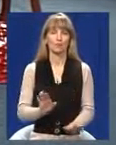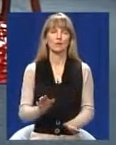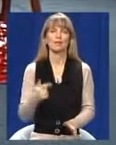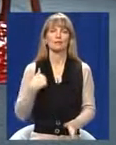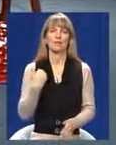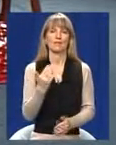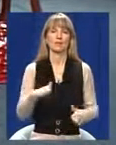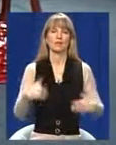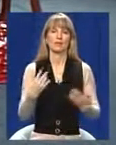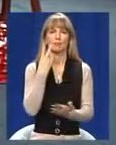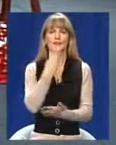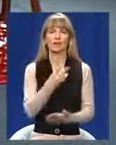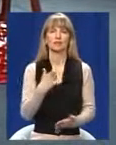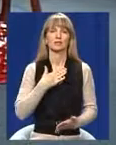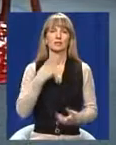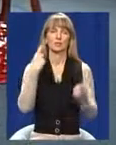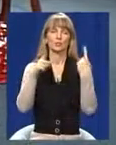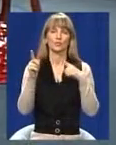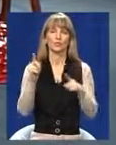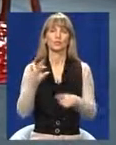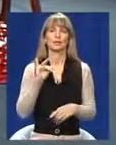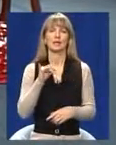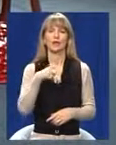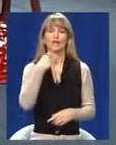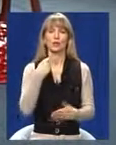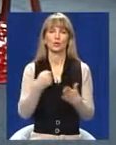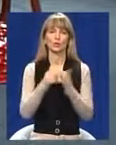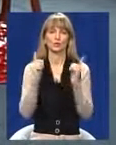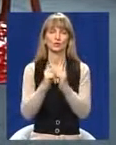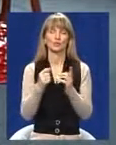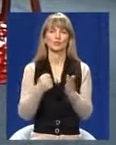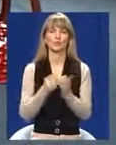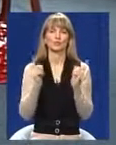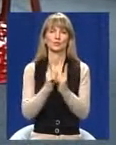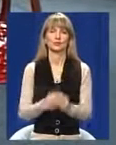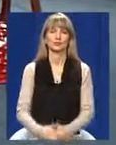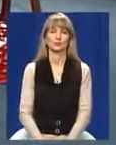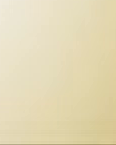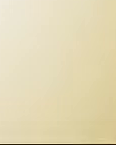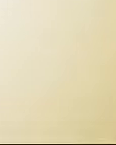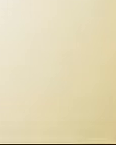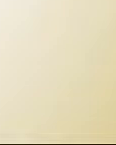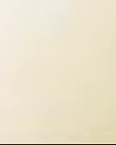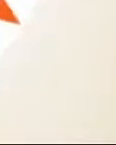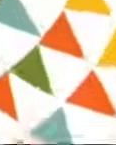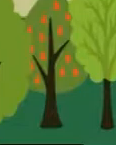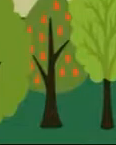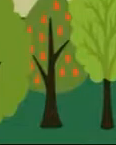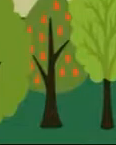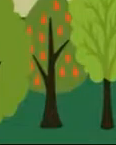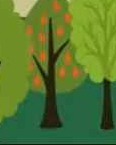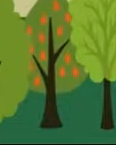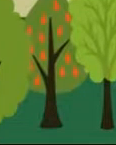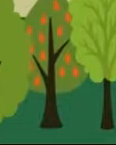вам пропонуємо переглянути наш мультфільм і говоримо до зустрічі. До зустрічі.